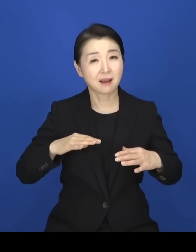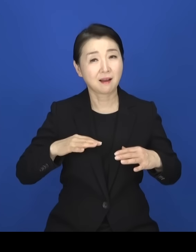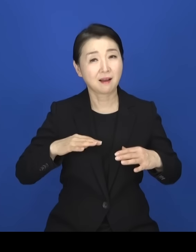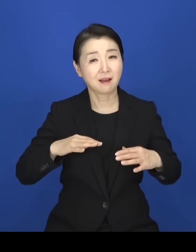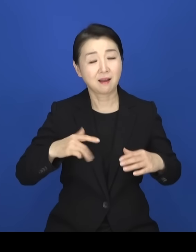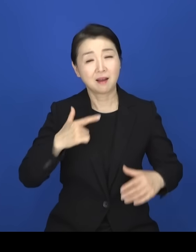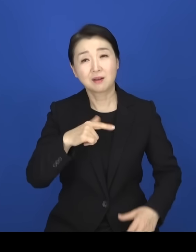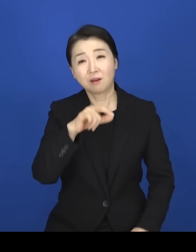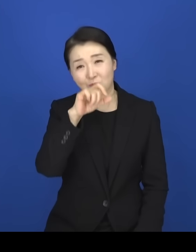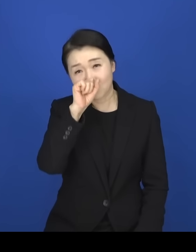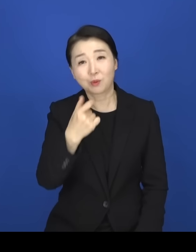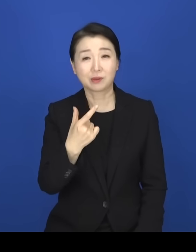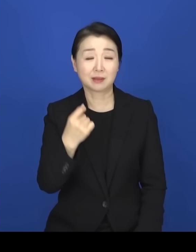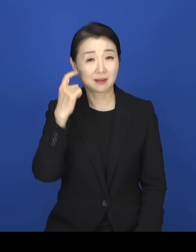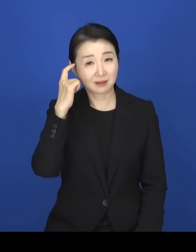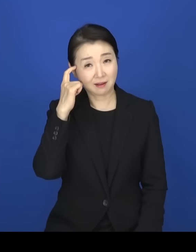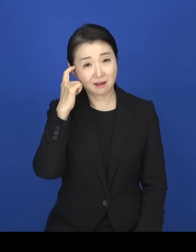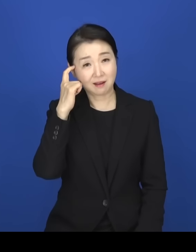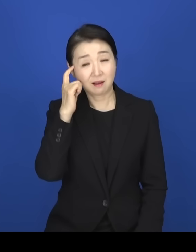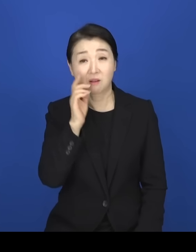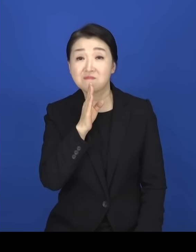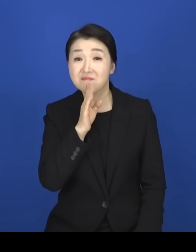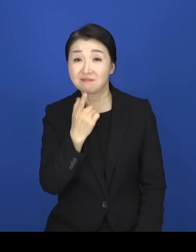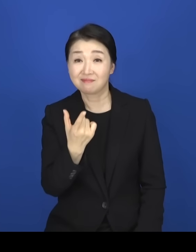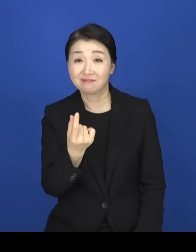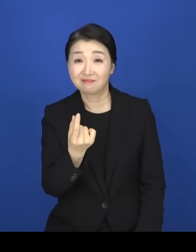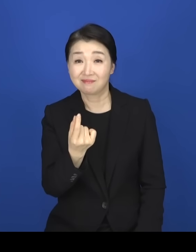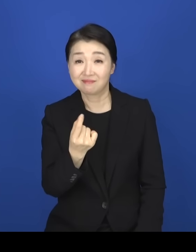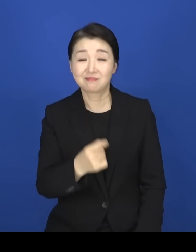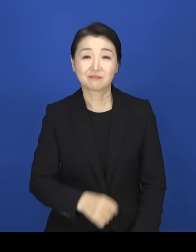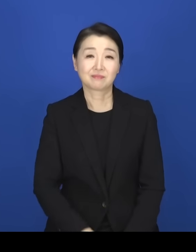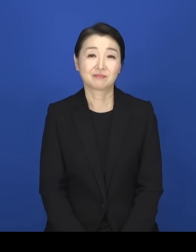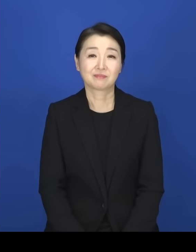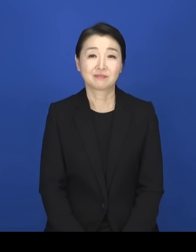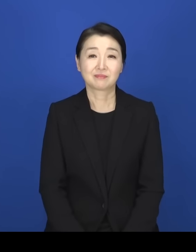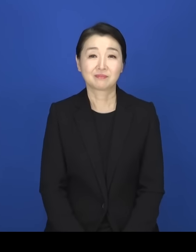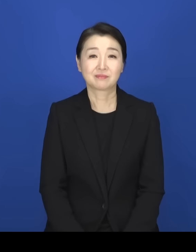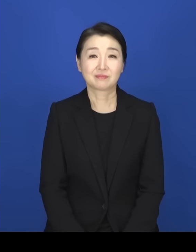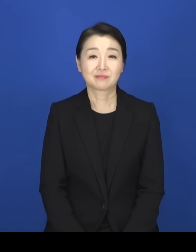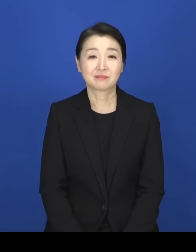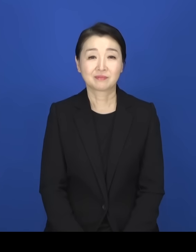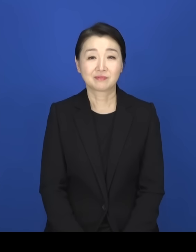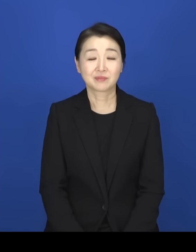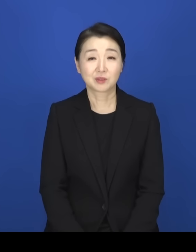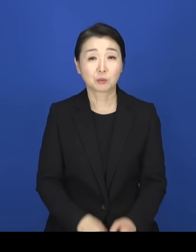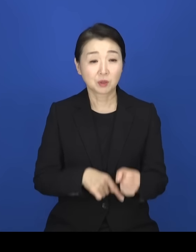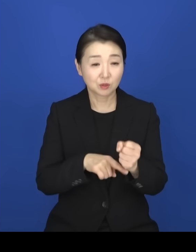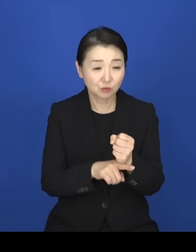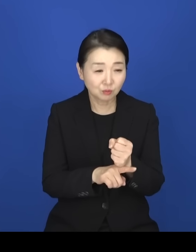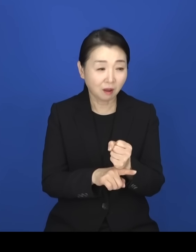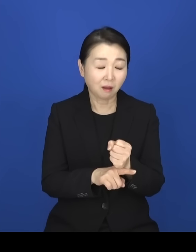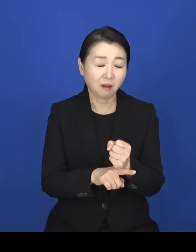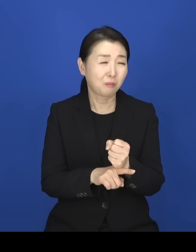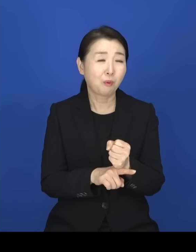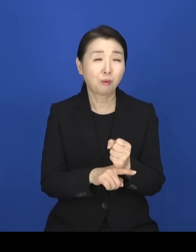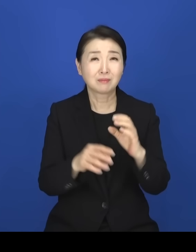있었으면 좋겠다. 맞아, 맞아. 예. 이런 생각을 했다라는 생각이 들더라고요. 그러면서 예. 이유가 너무 세상적인